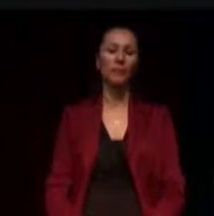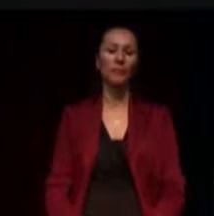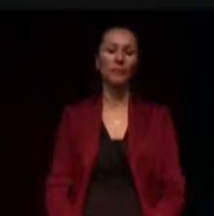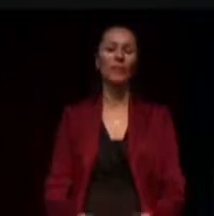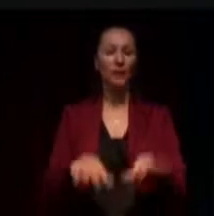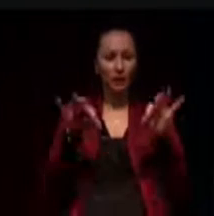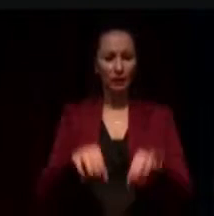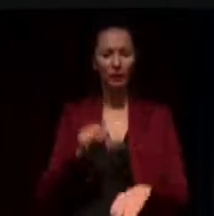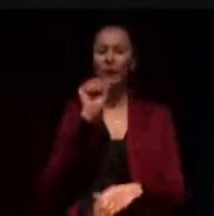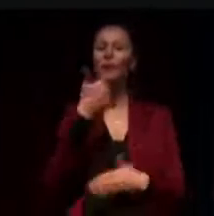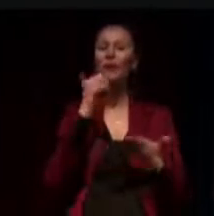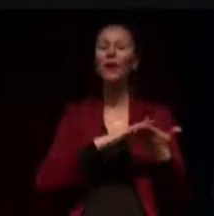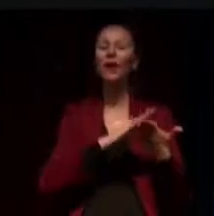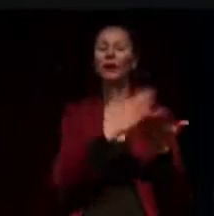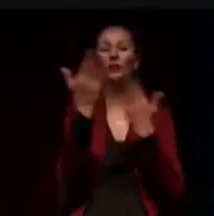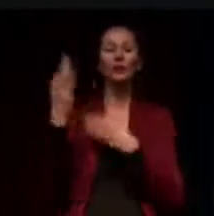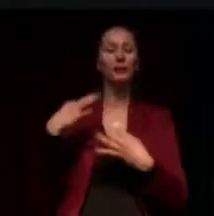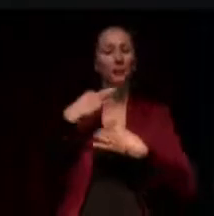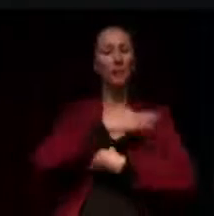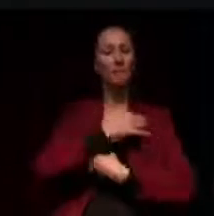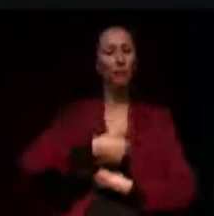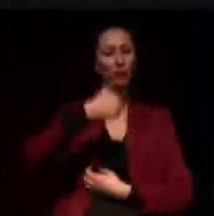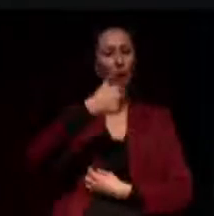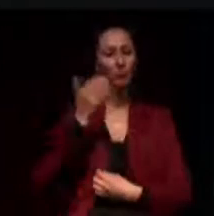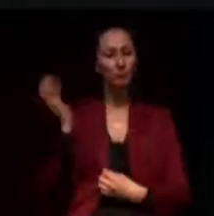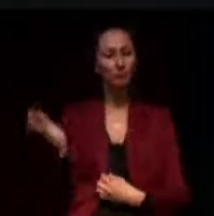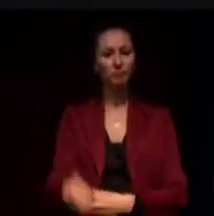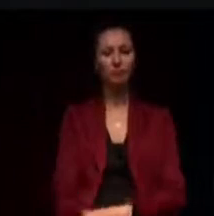Şimdi kıymetli arkadaşlar, Sayın Başkanım,